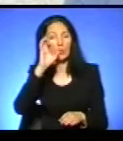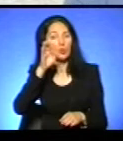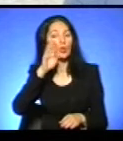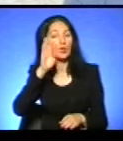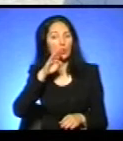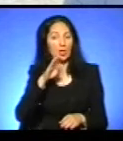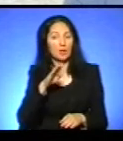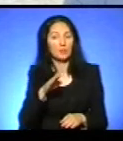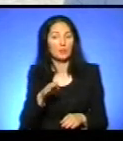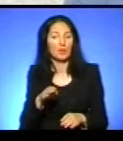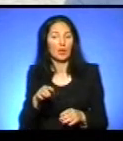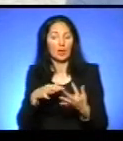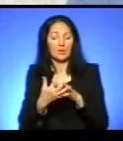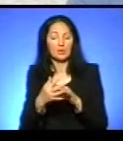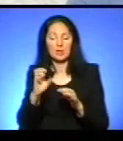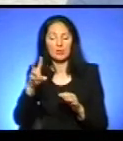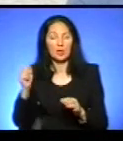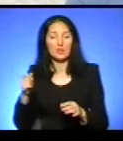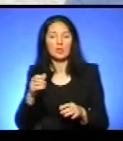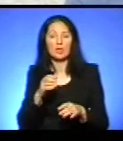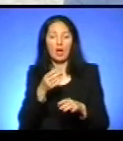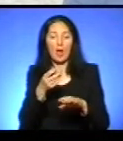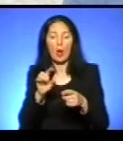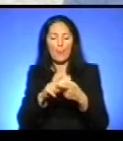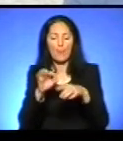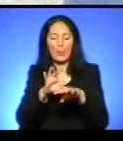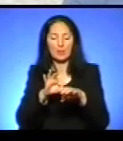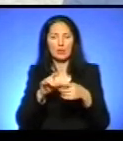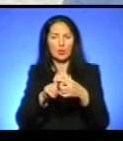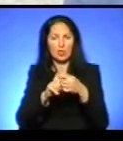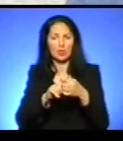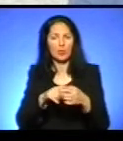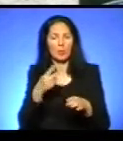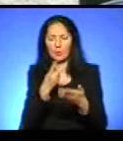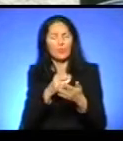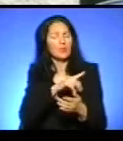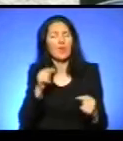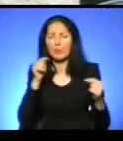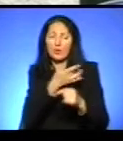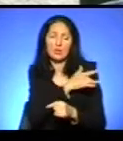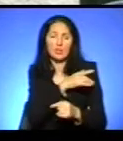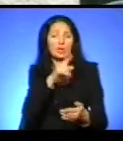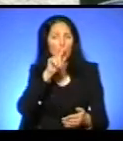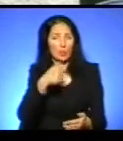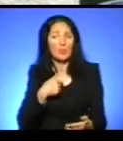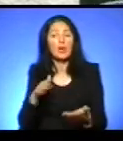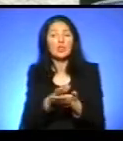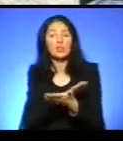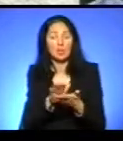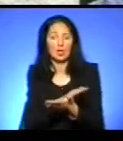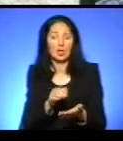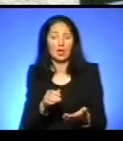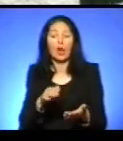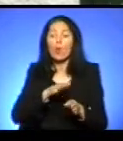Сміківці Тернопільського району за бактеріологічними показниками не відповідає санітарно-гігієнічним вимогам. Ми її чистили, вичищали, повністю викачували